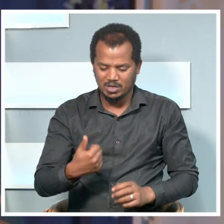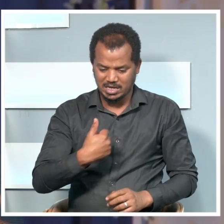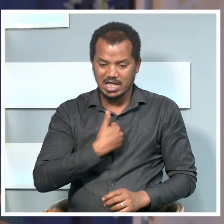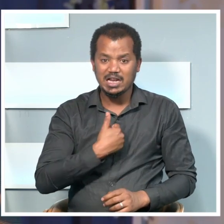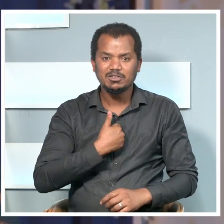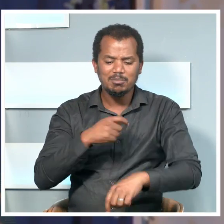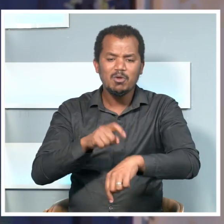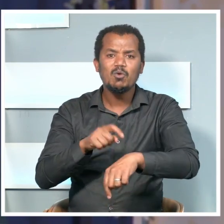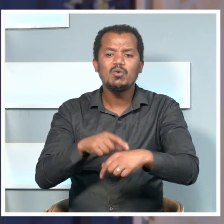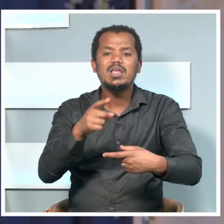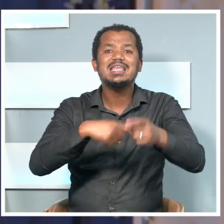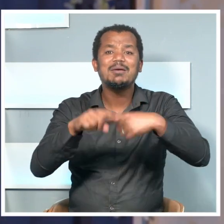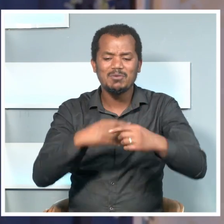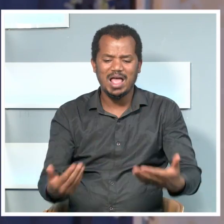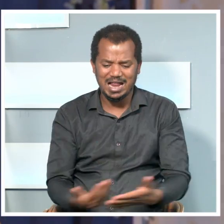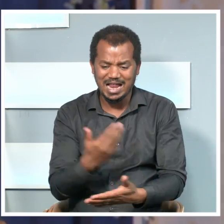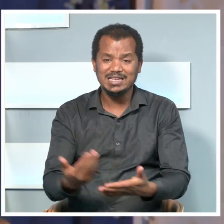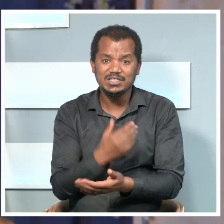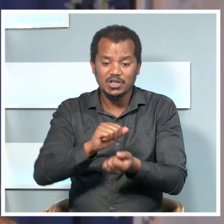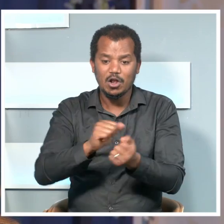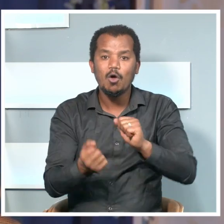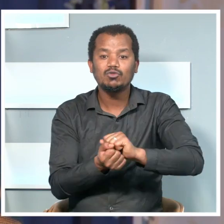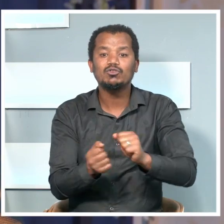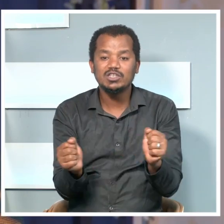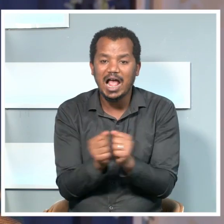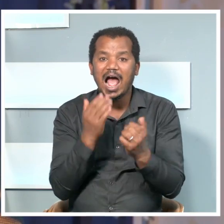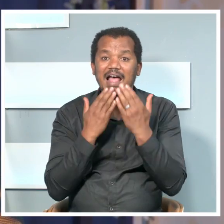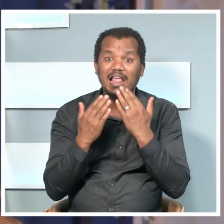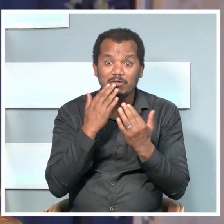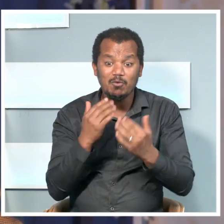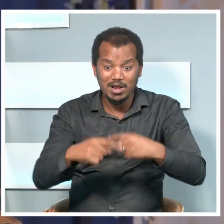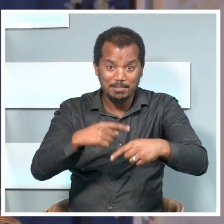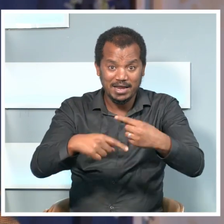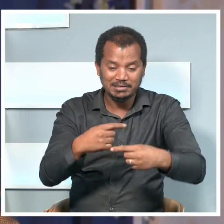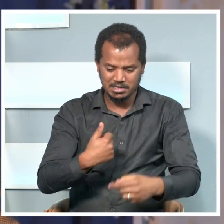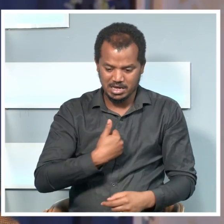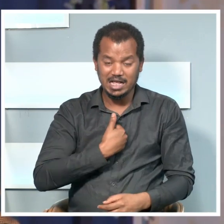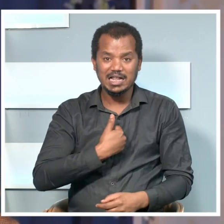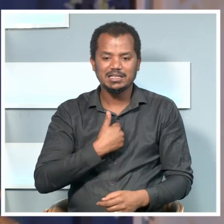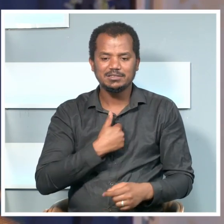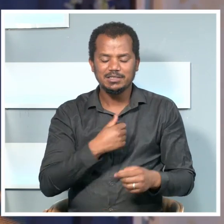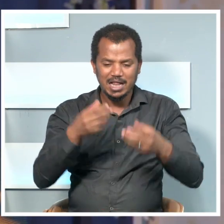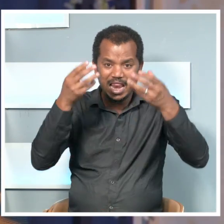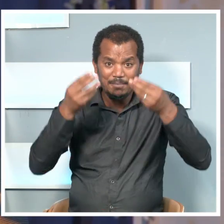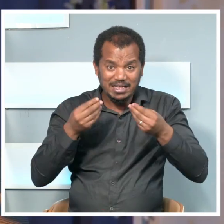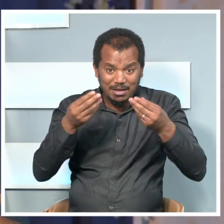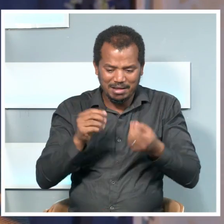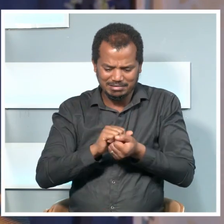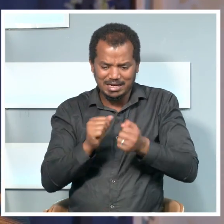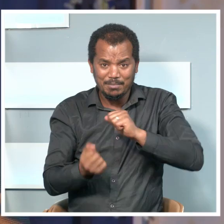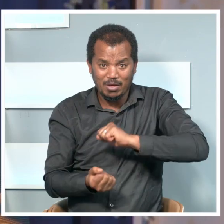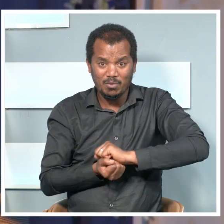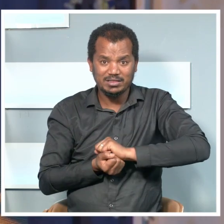ራሳችንን በየወቅቱ ከሚመጡ አዳዲስ ለውጦች ጋር አጣጥመን ለመሄድ ራሳችንን ለማስተማርና